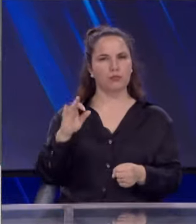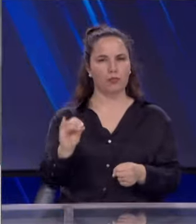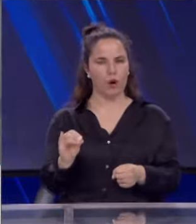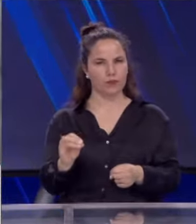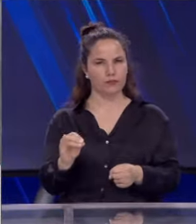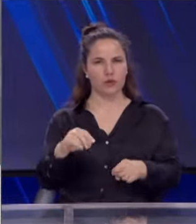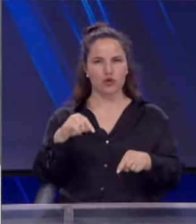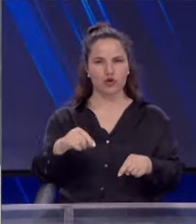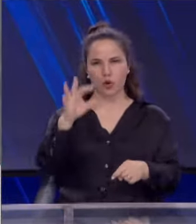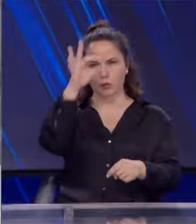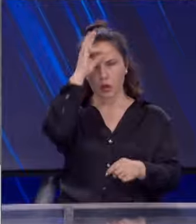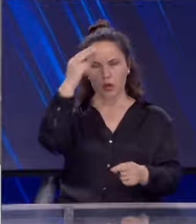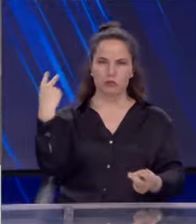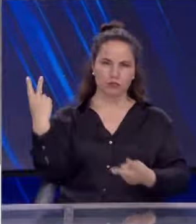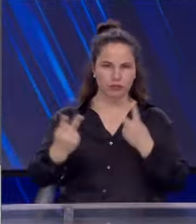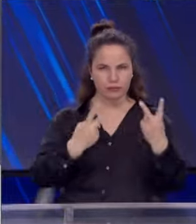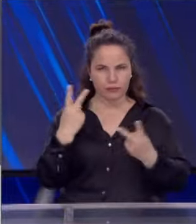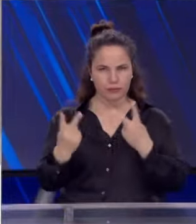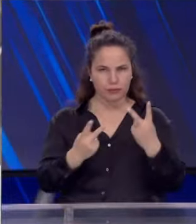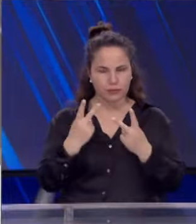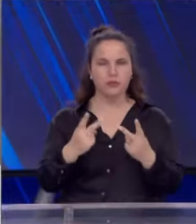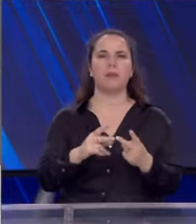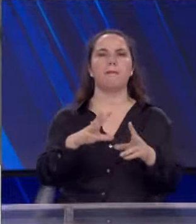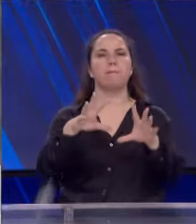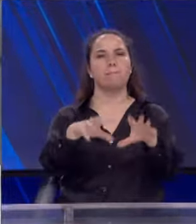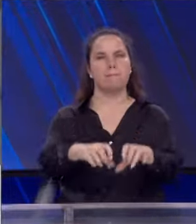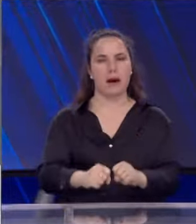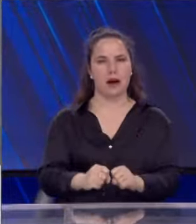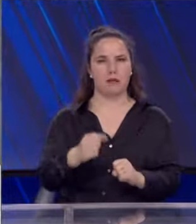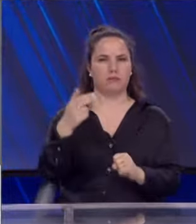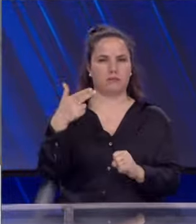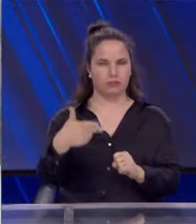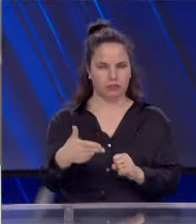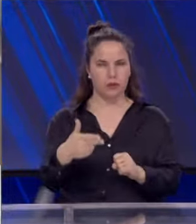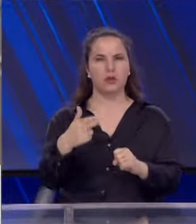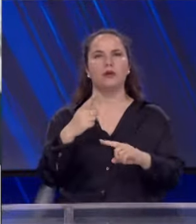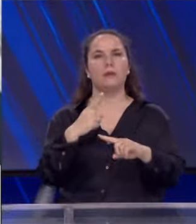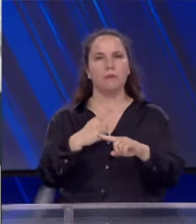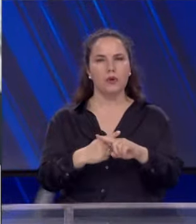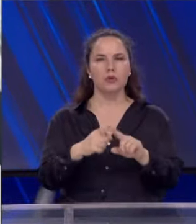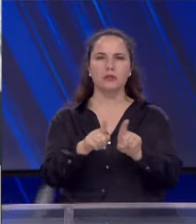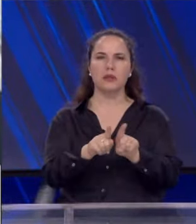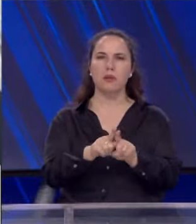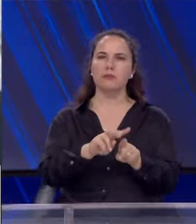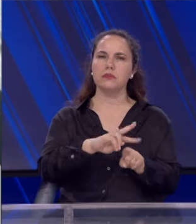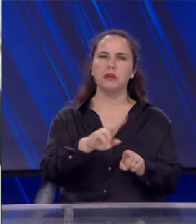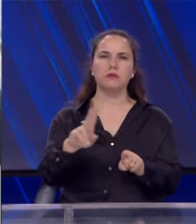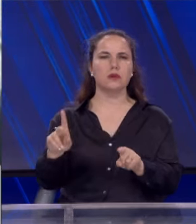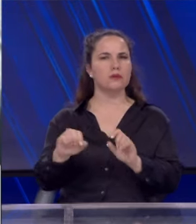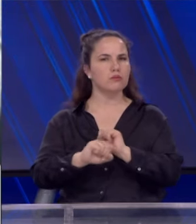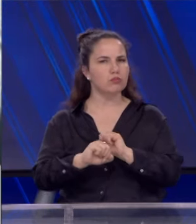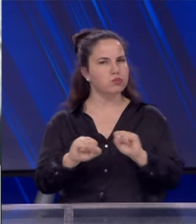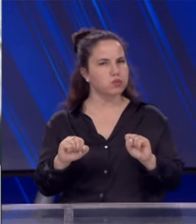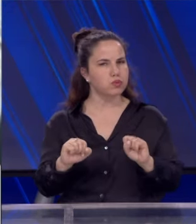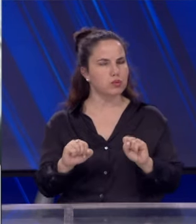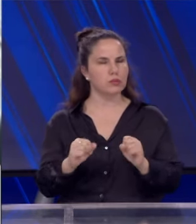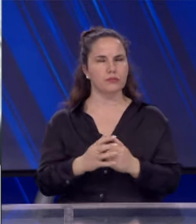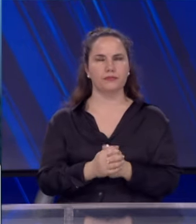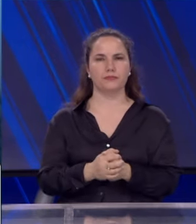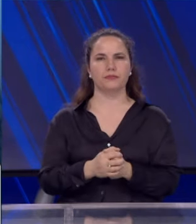që të sekuestrojë edhe pistoletën, municionet luftarake që Rigels Mema i kishte me vete në momentin e vënjes në